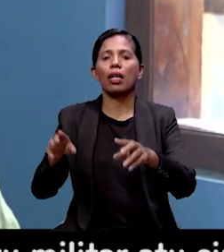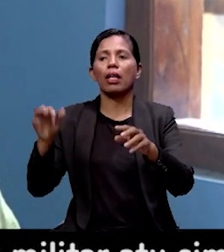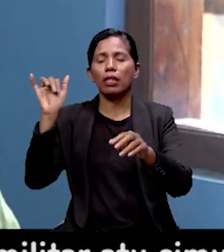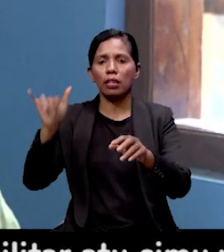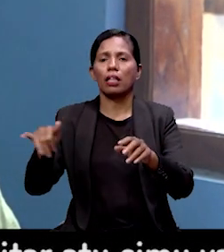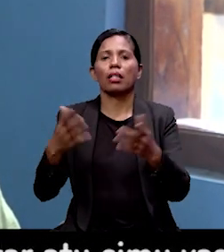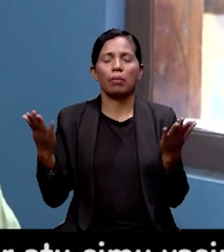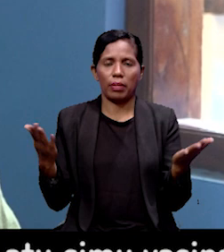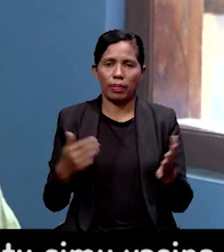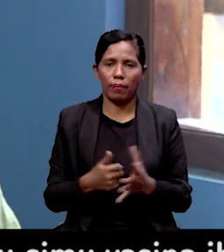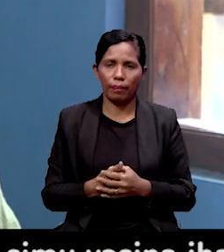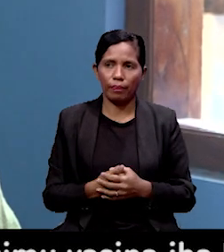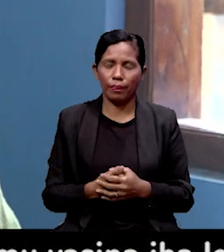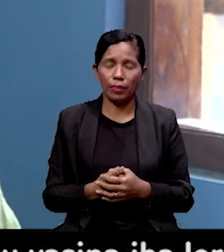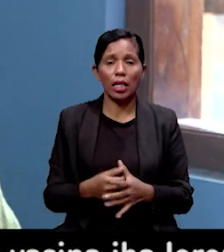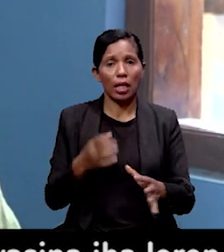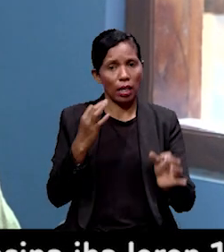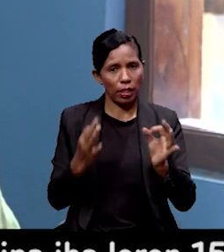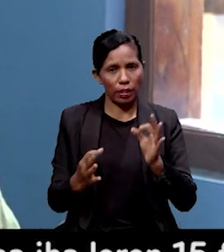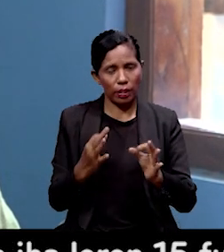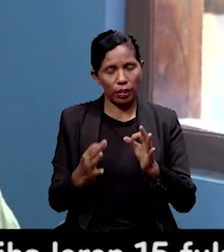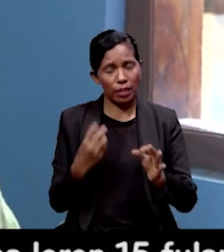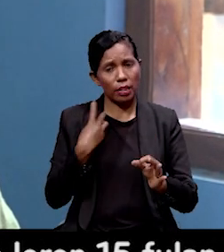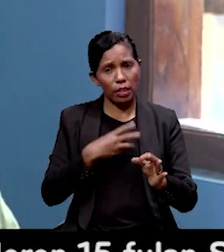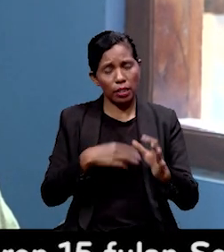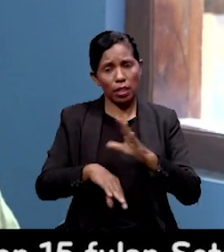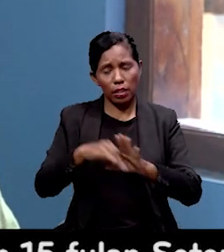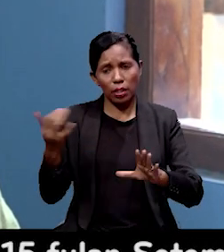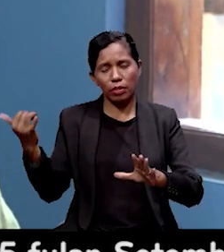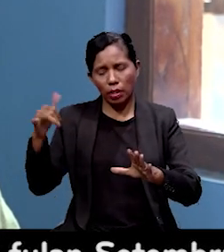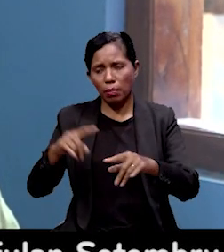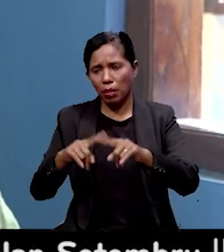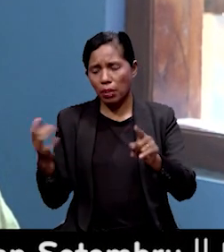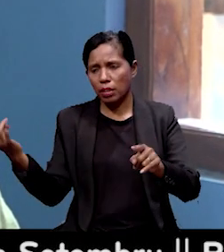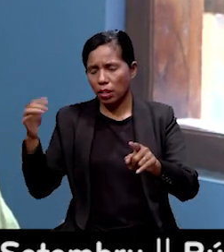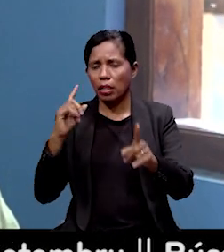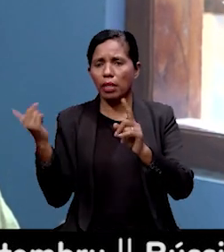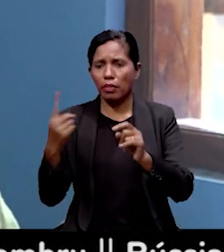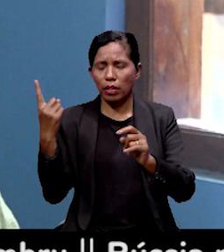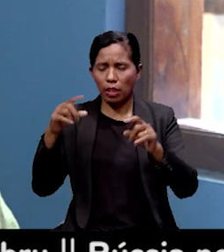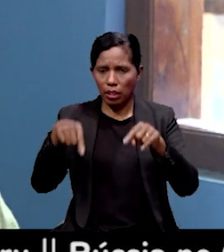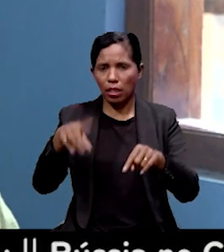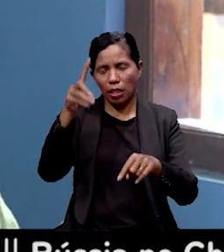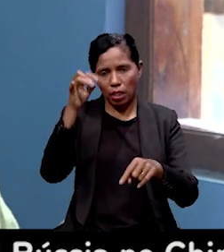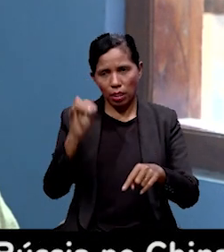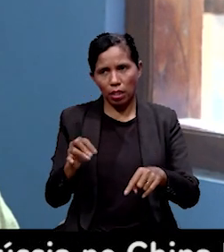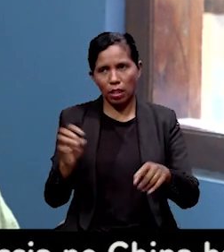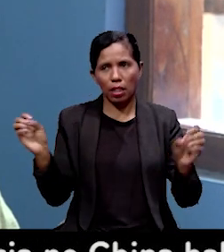ya? Se ita hasai sira mai be sira se ina fatin ya di larang hanen sali di lasa yusi